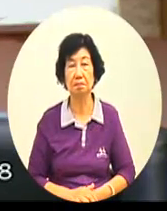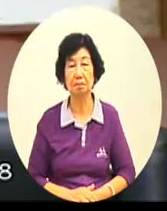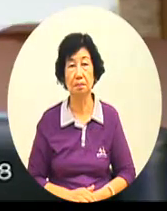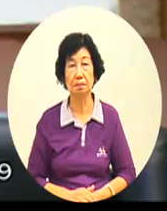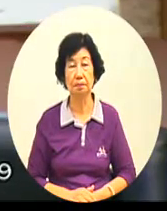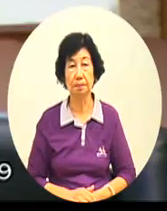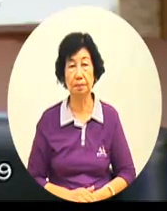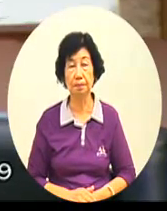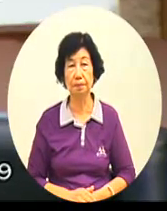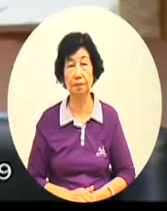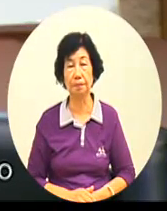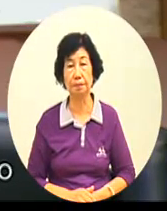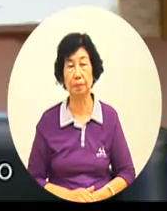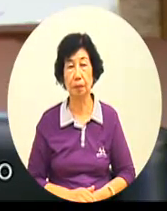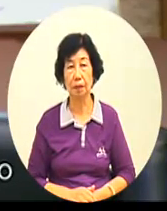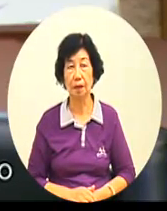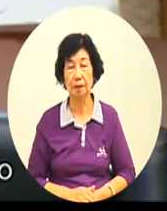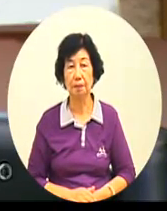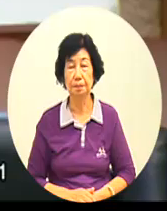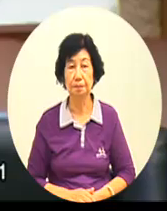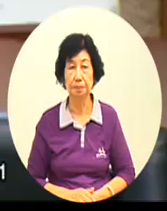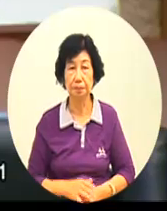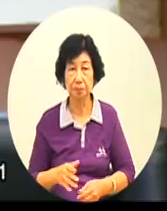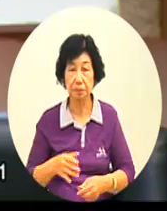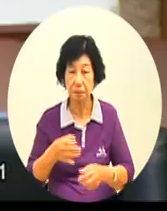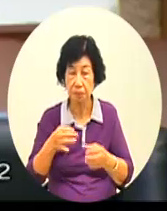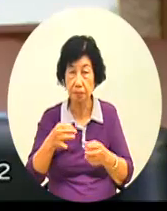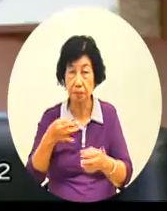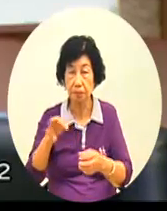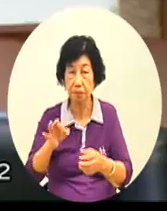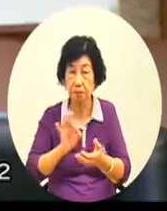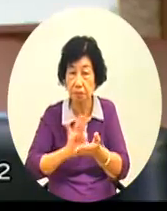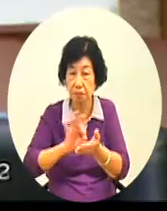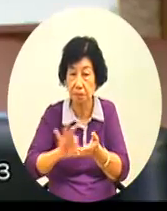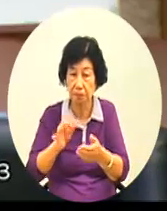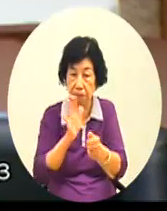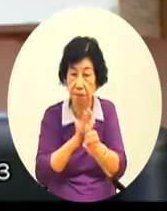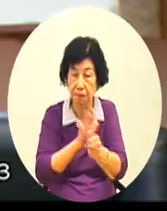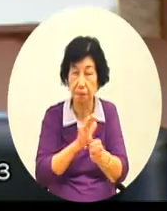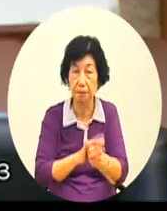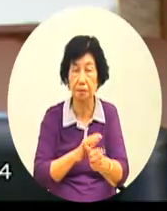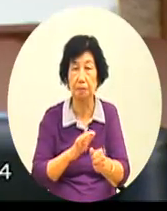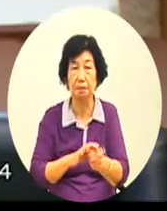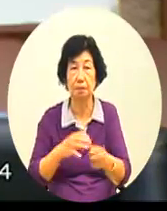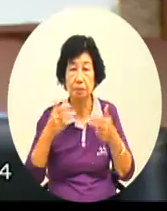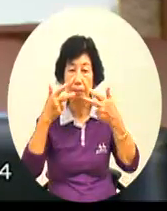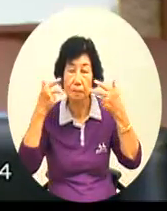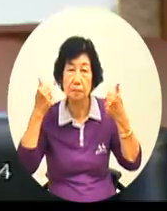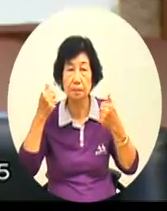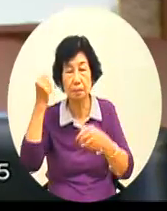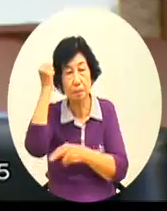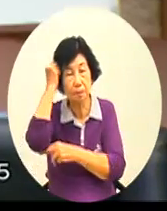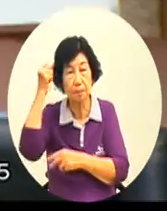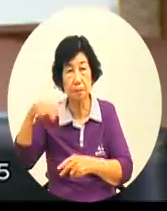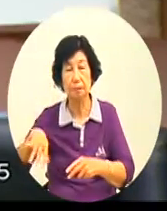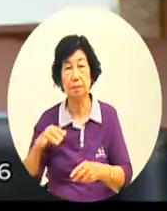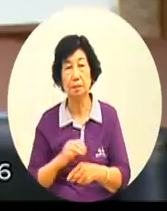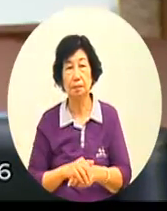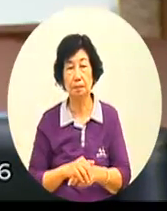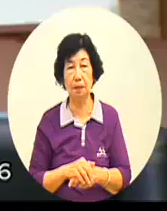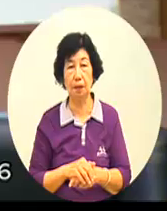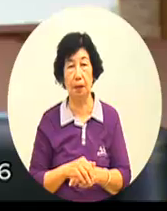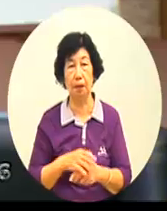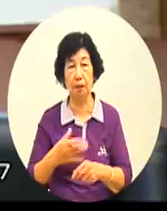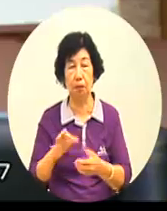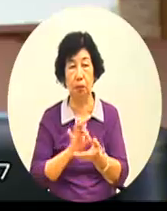不好好的运用在部落乡亲啊，没有经费啊，2亿多，